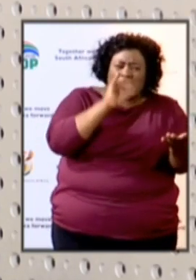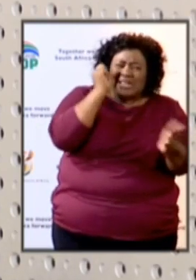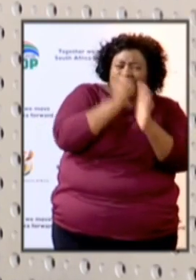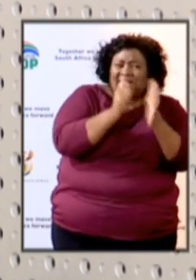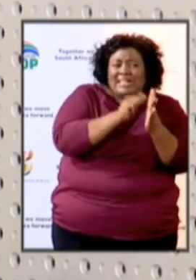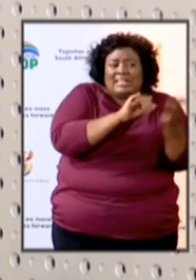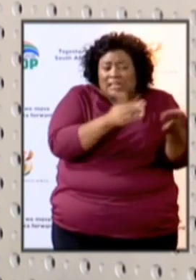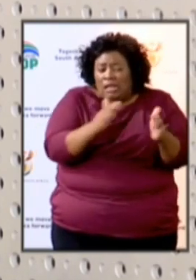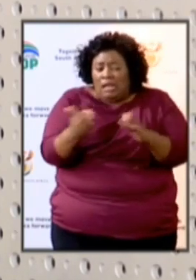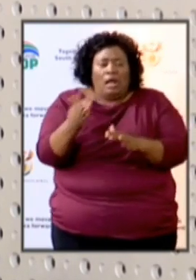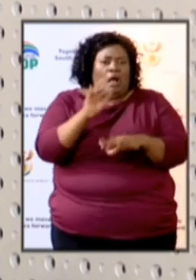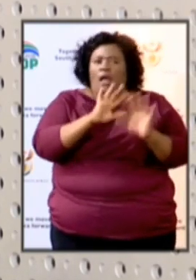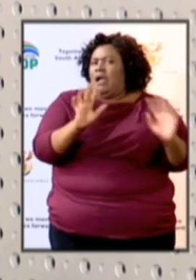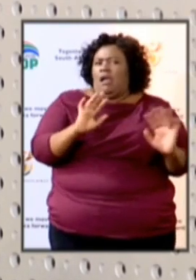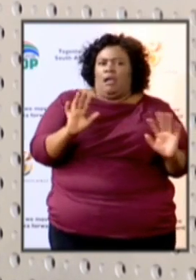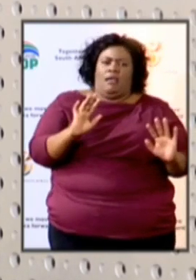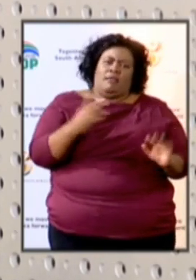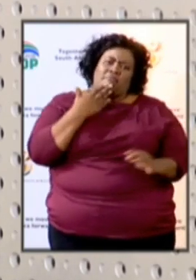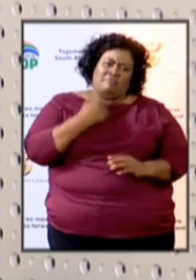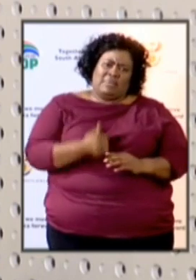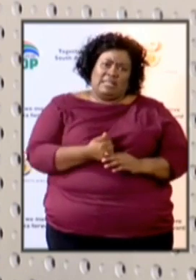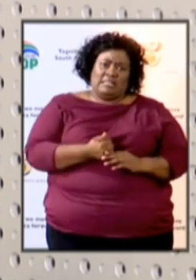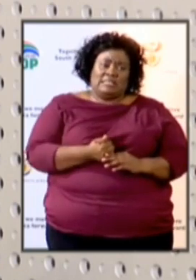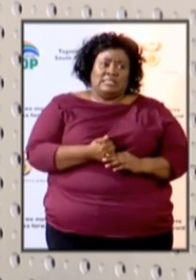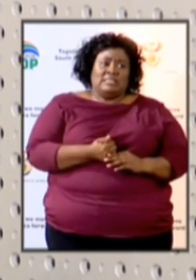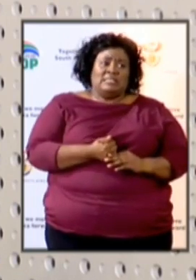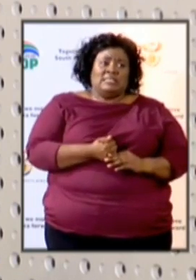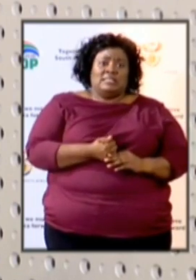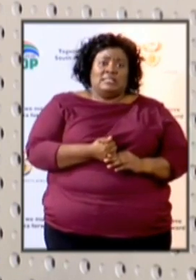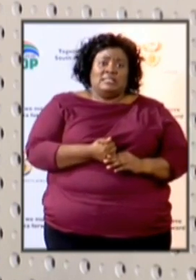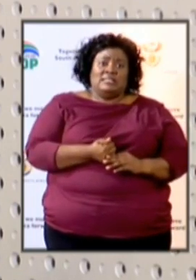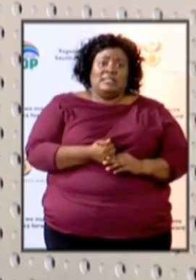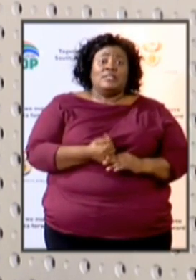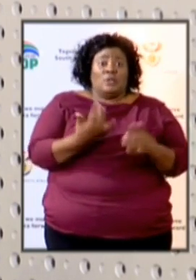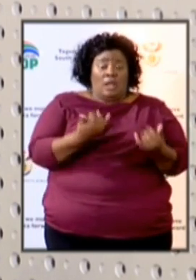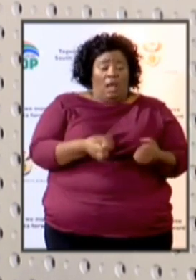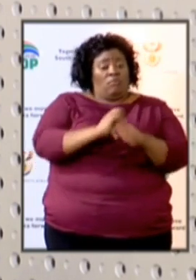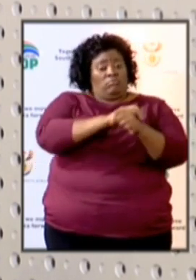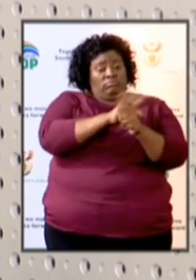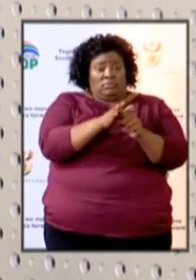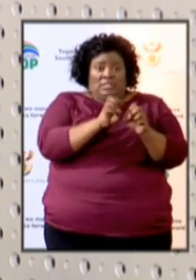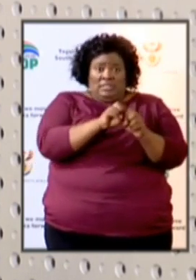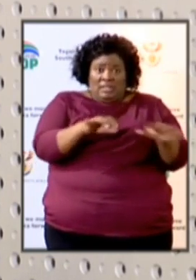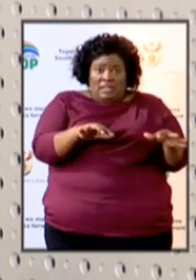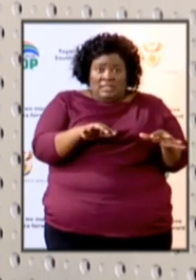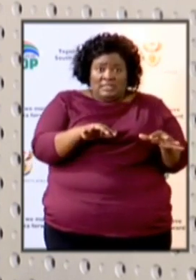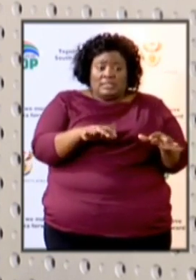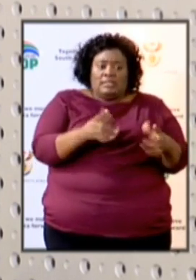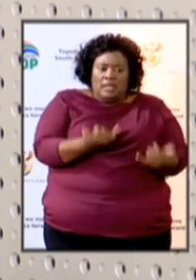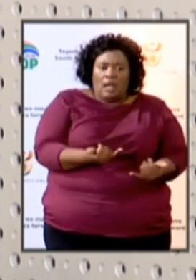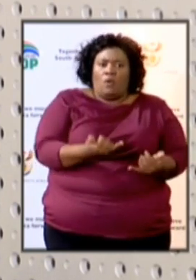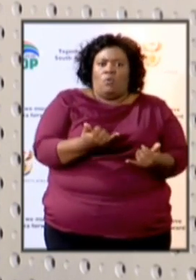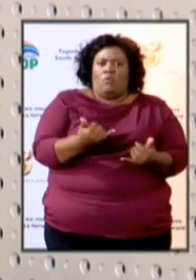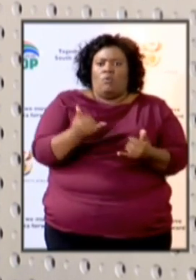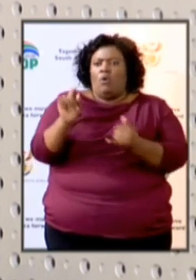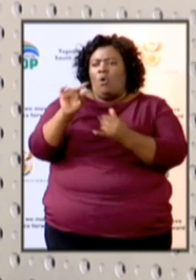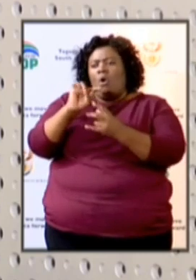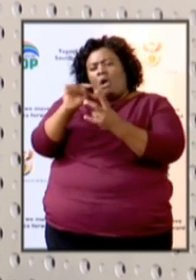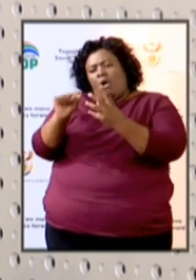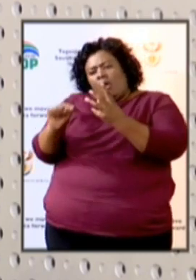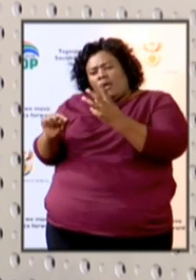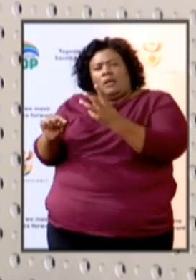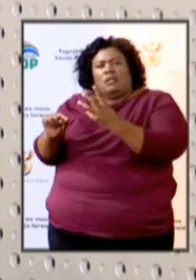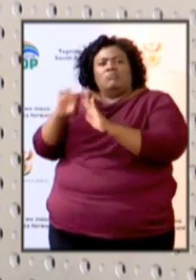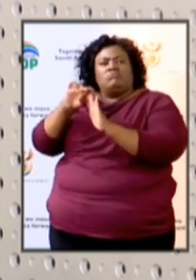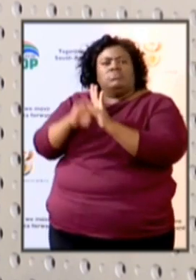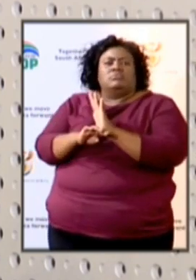Kule simo ebesikhona zonke lezi zinto bezihlile. Siyafisa ukuthi ziphinde zihlale